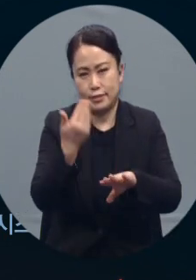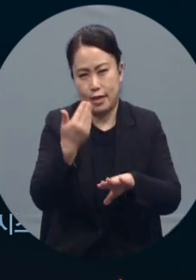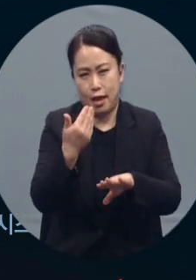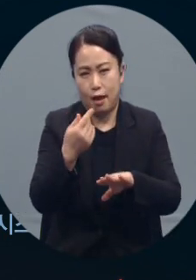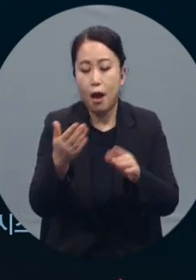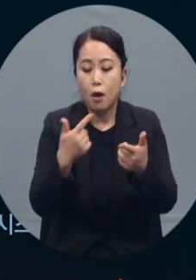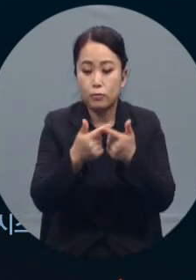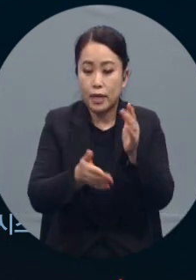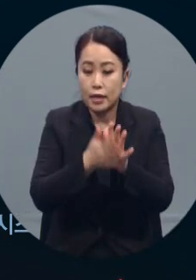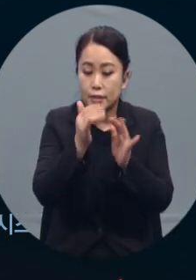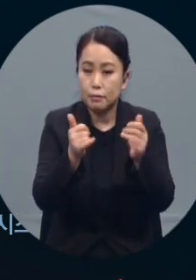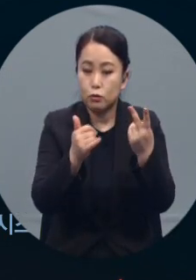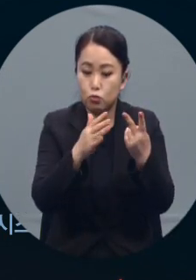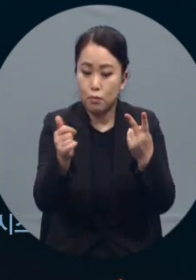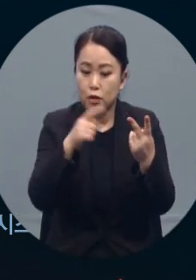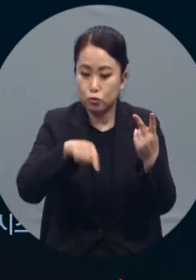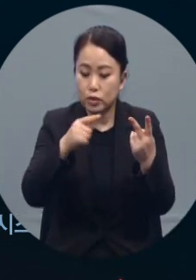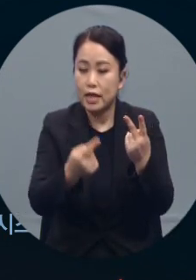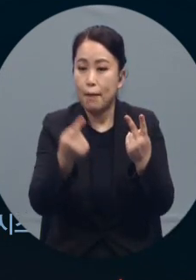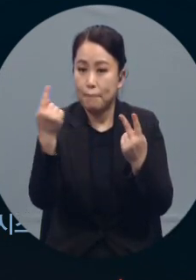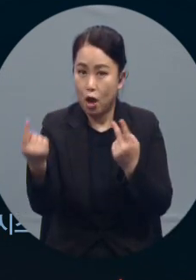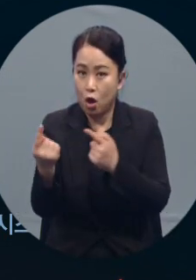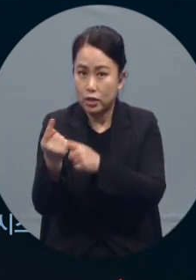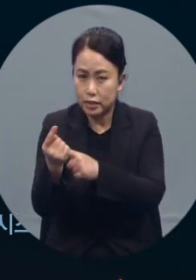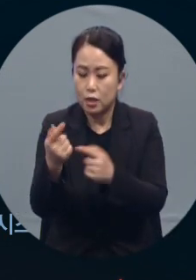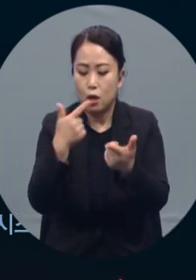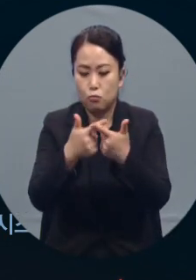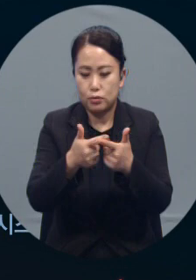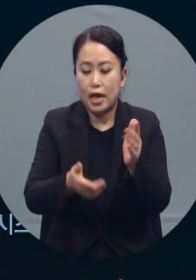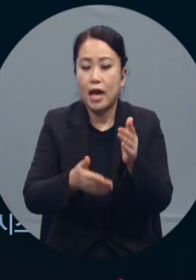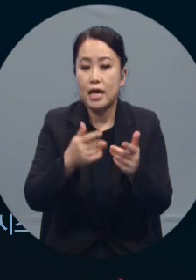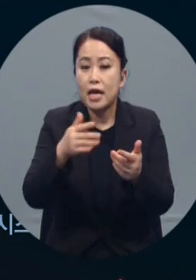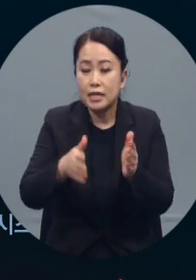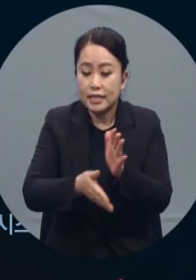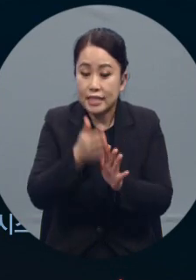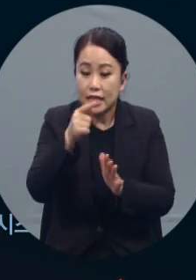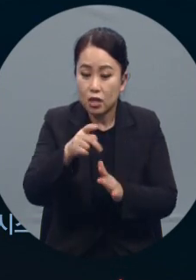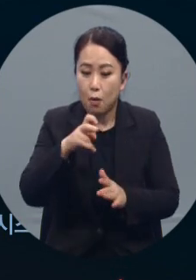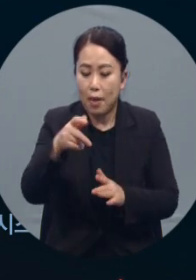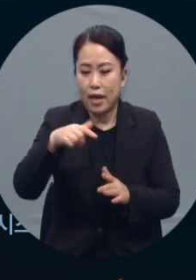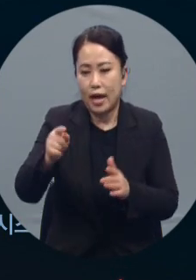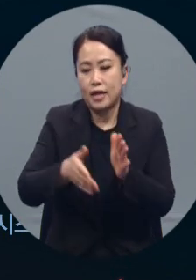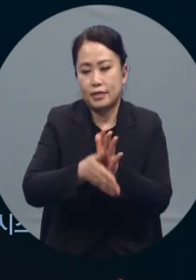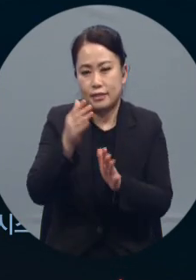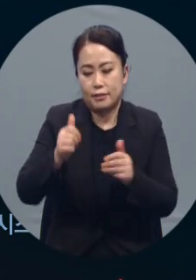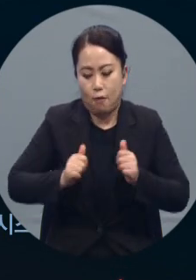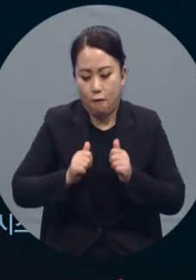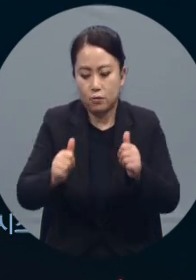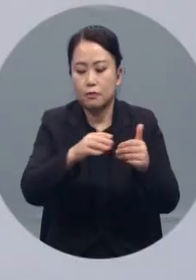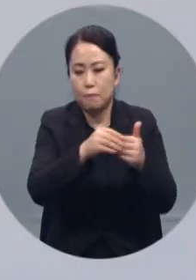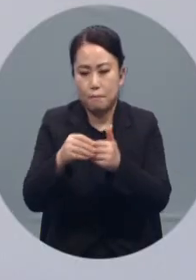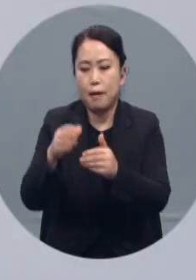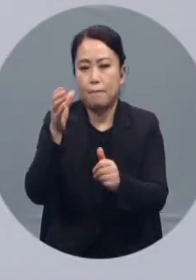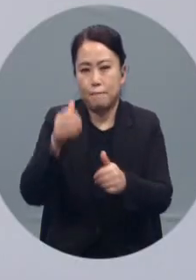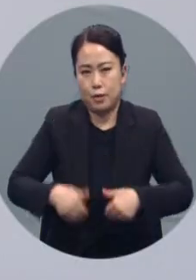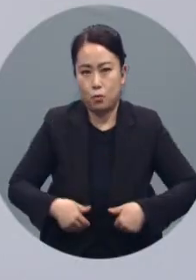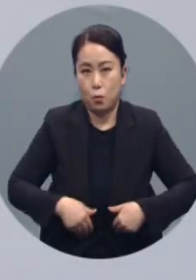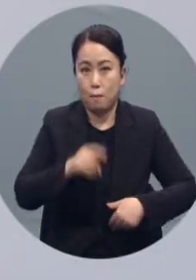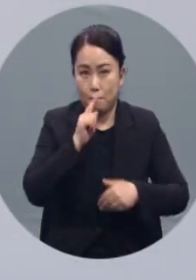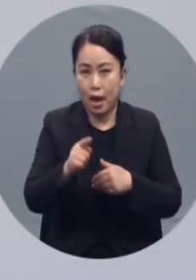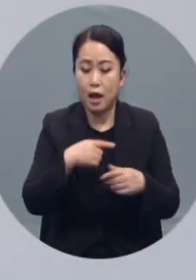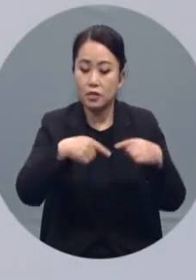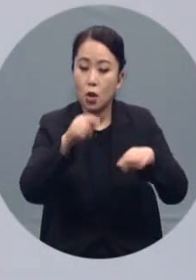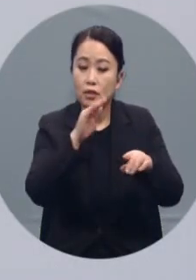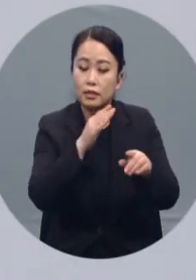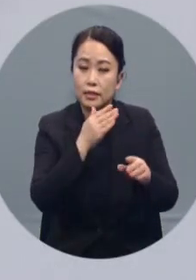부산시민 2명 중 한 명은 부산시가 메가시티를 적극적으로 끌고 나가야 한다고 봤습니다 한편 정당 지지도는